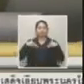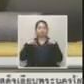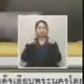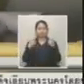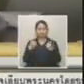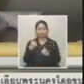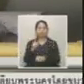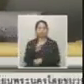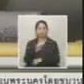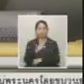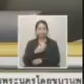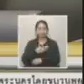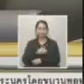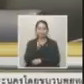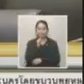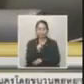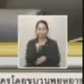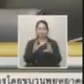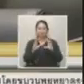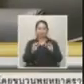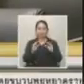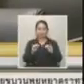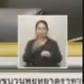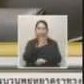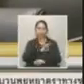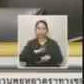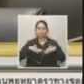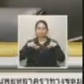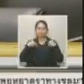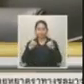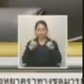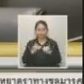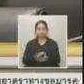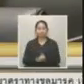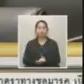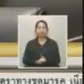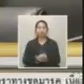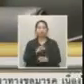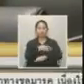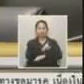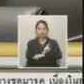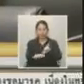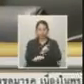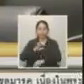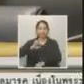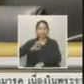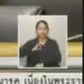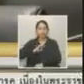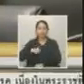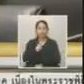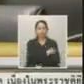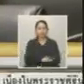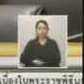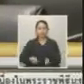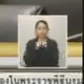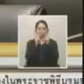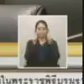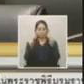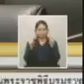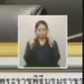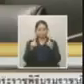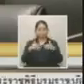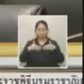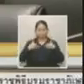ที่มาประชุมสภาแล้วเห็นว่าท่านประธานและเพื่อนสมาชิกยังสุขภาพดีมีความสุขท่านประธาน